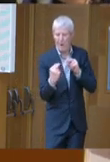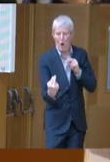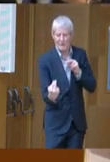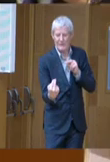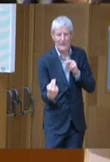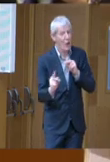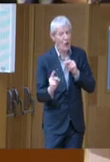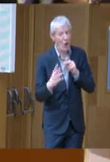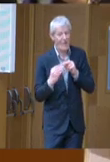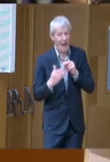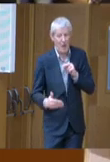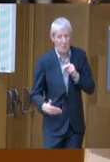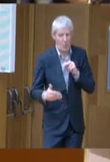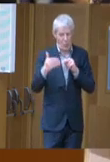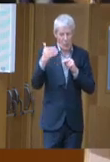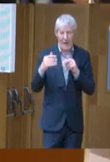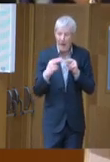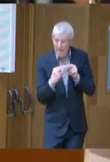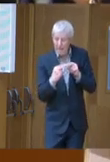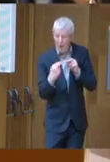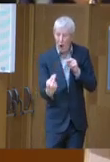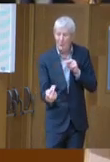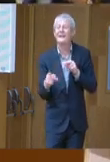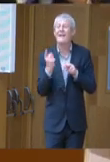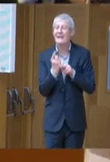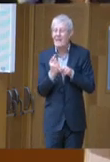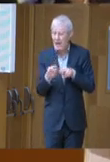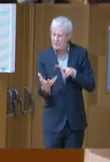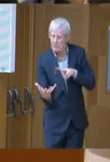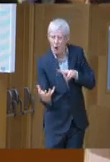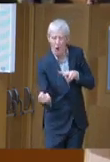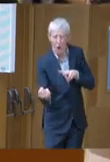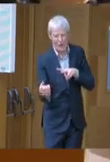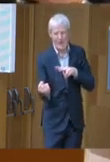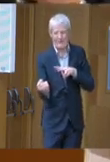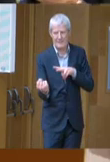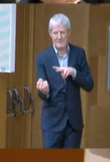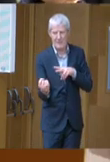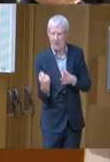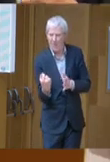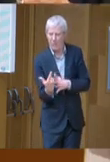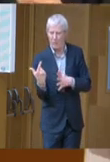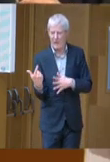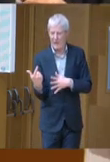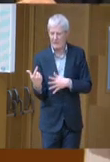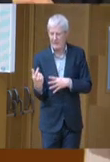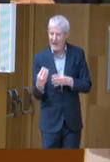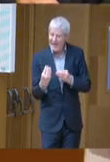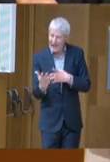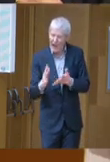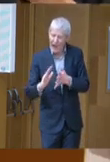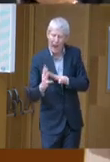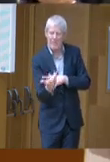muri. Quei ponti ora devono portare ad una concretezza importante, un cambiamento culturale,